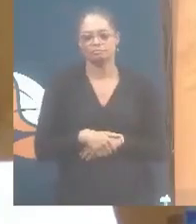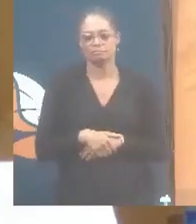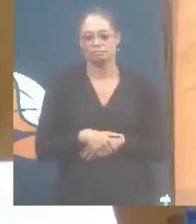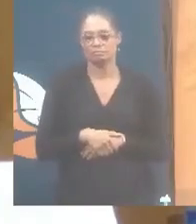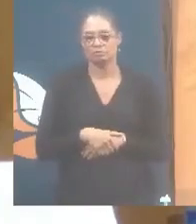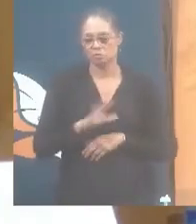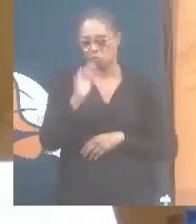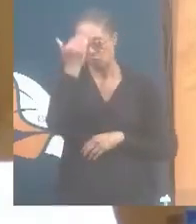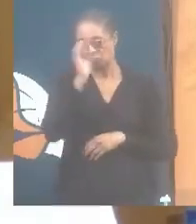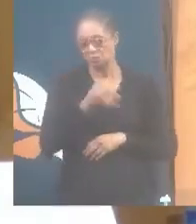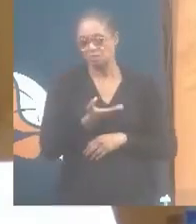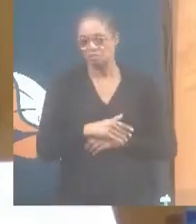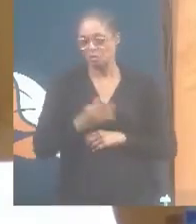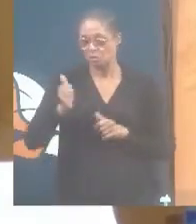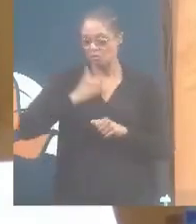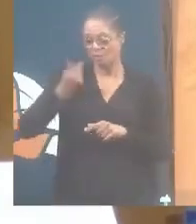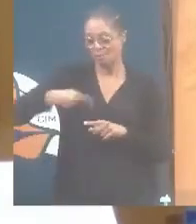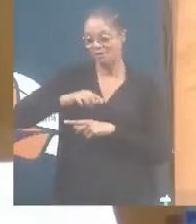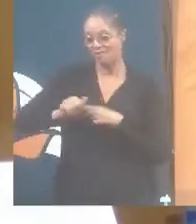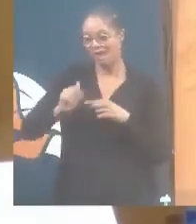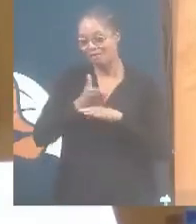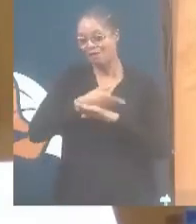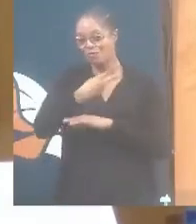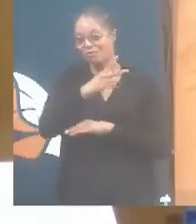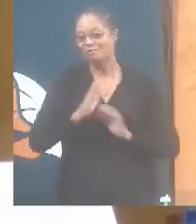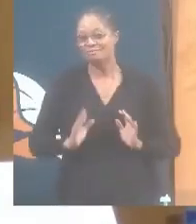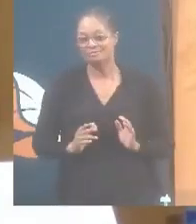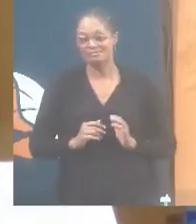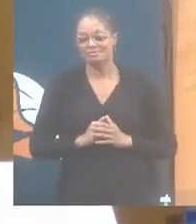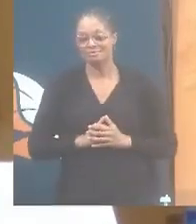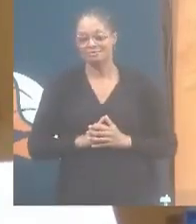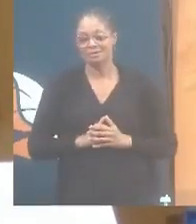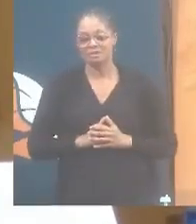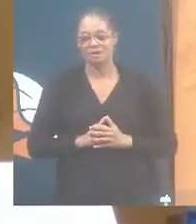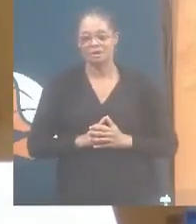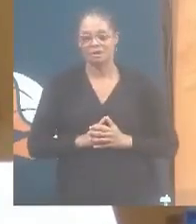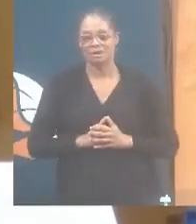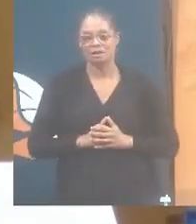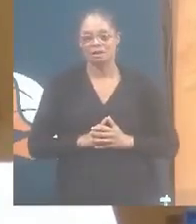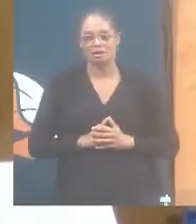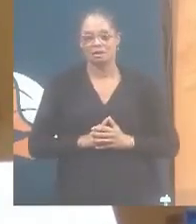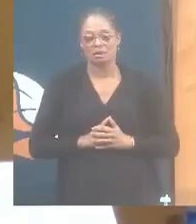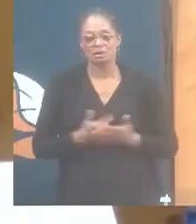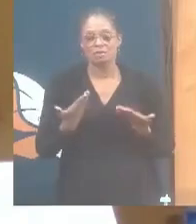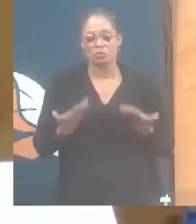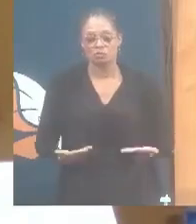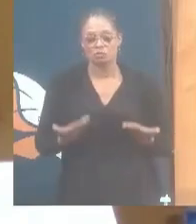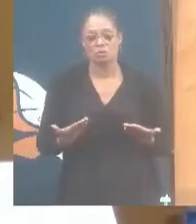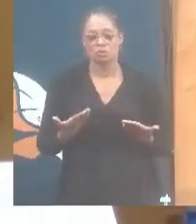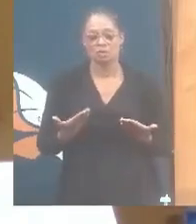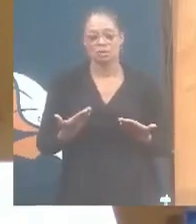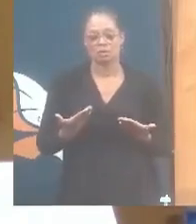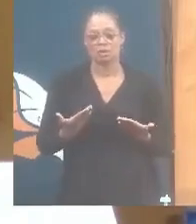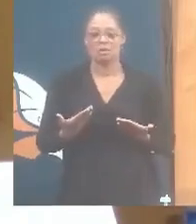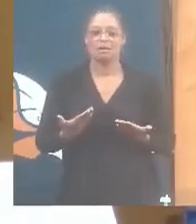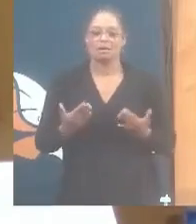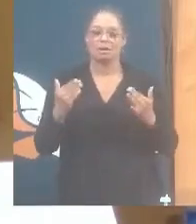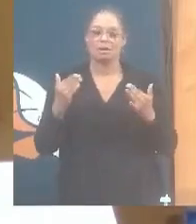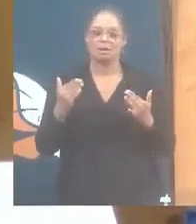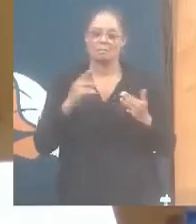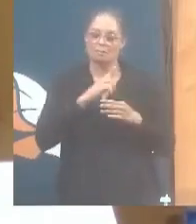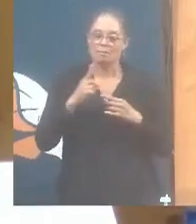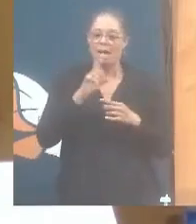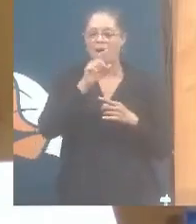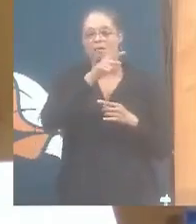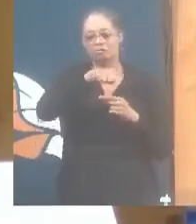reconnaissons. Nous sommes passés par là avant vous sur la collectivité. Donc, aujourd'hui, ne soyons pas dans ce